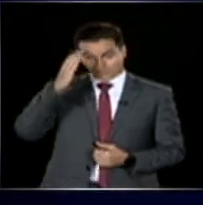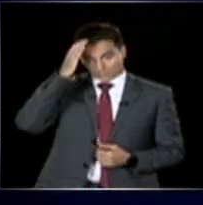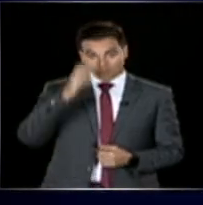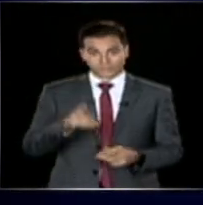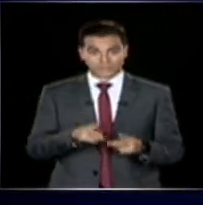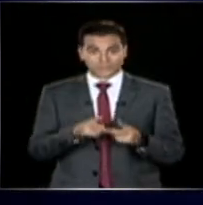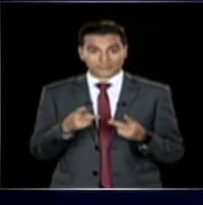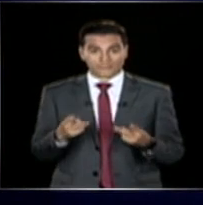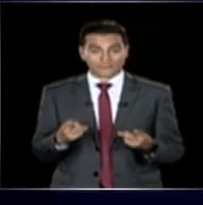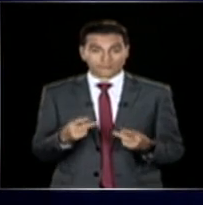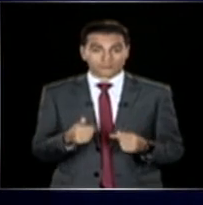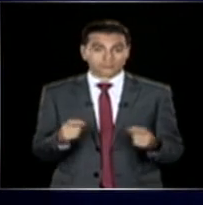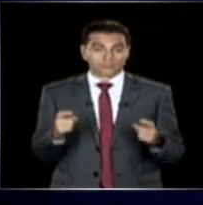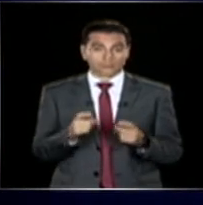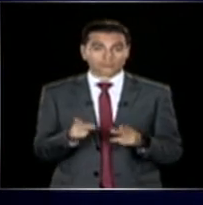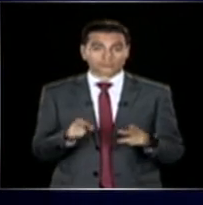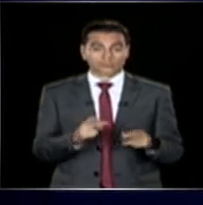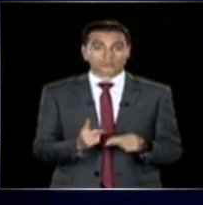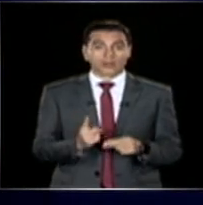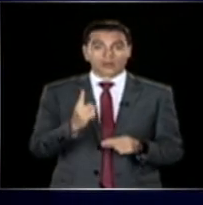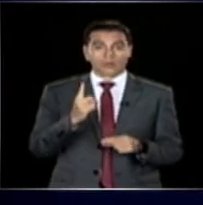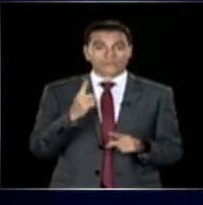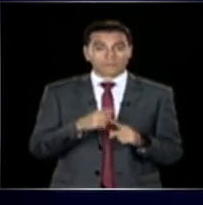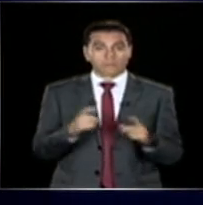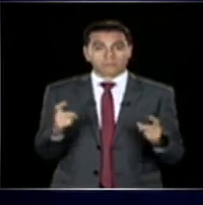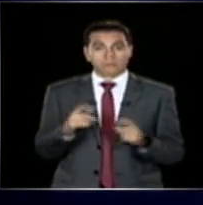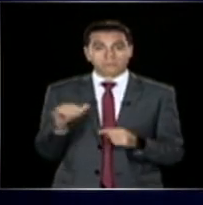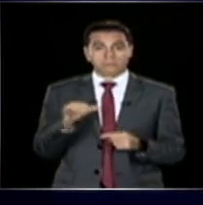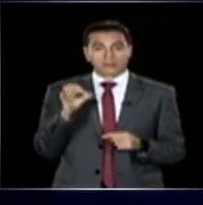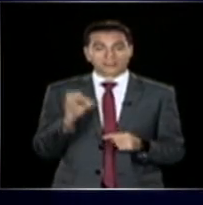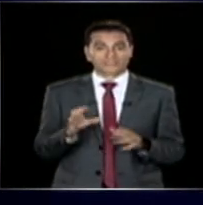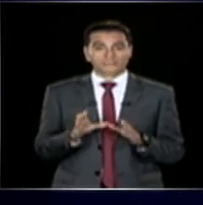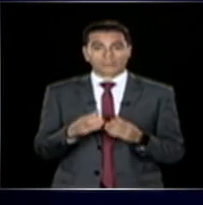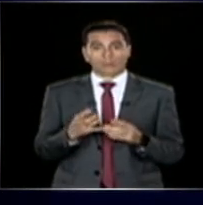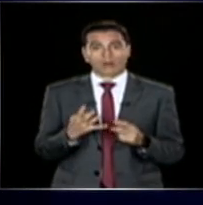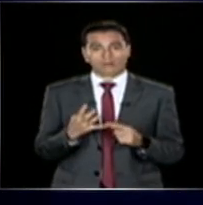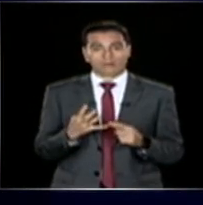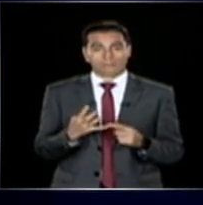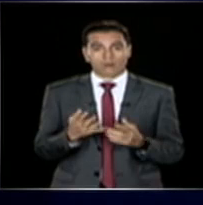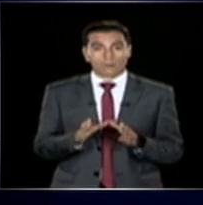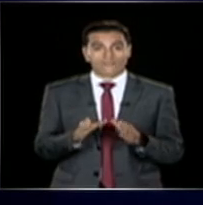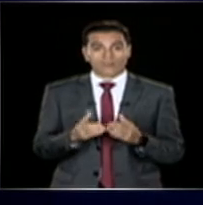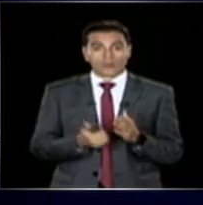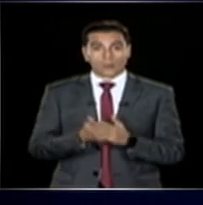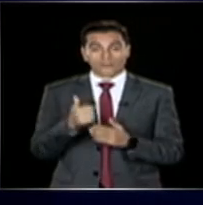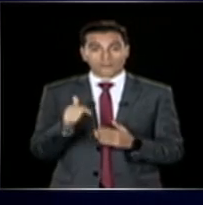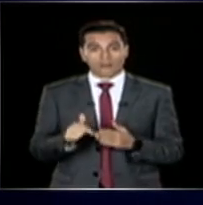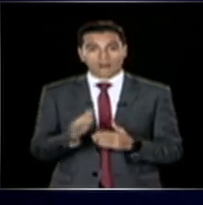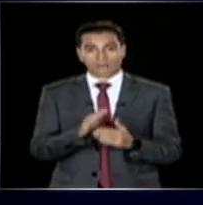العباقرة قادرون باختلاف الموسم الأول ومباراة مهمة جدا في المجموعة الرابعة، والفريق اللي هيكسب